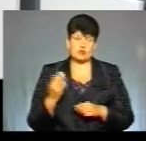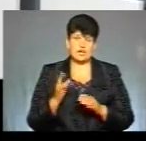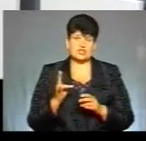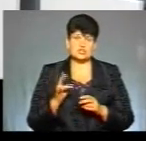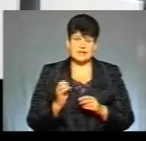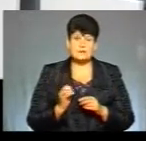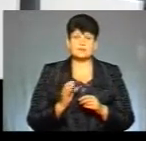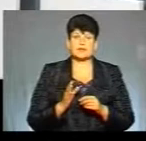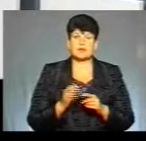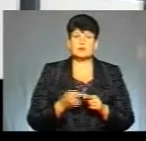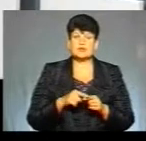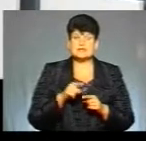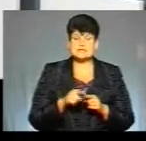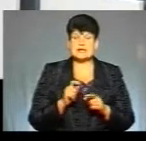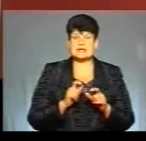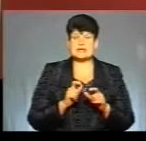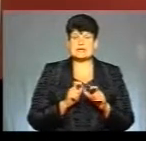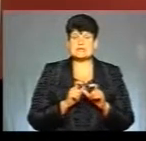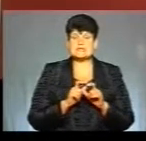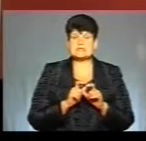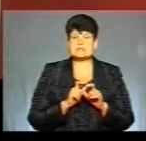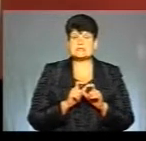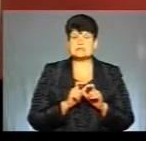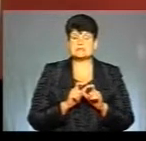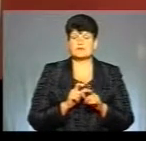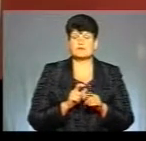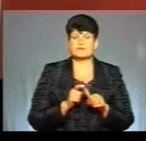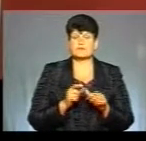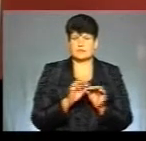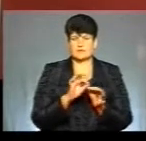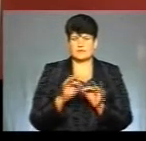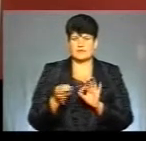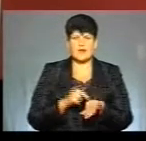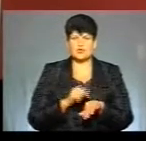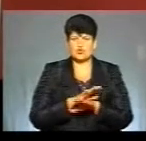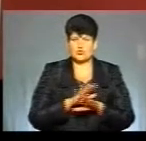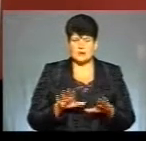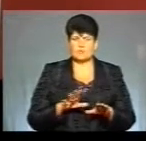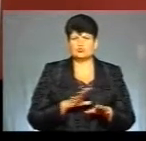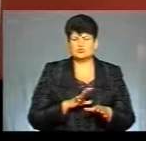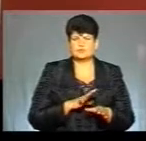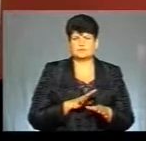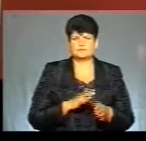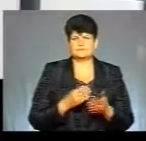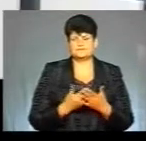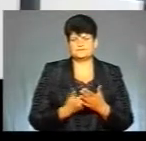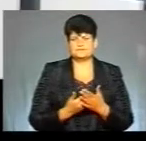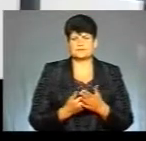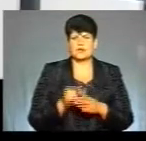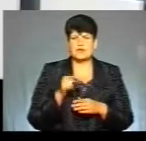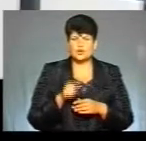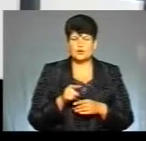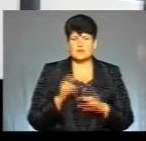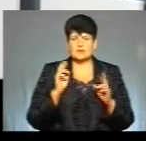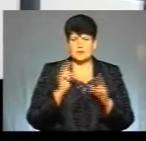оцей інститут недоторканності, він був одним із стрижнів отої